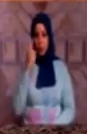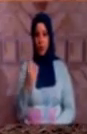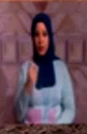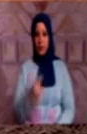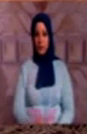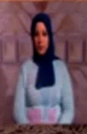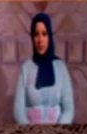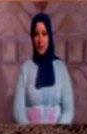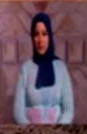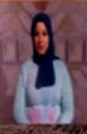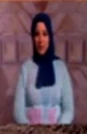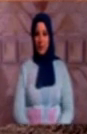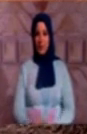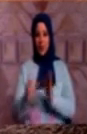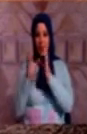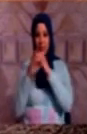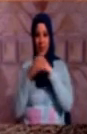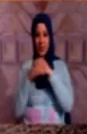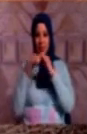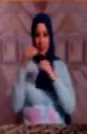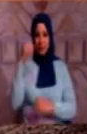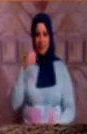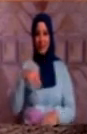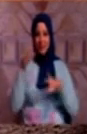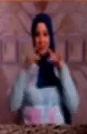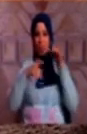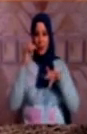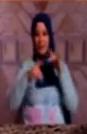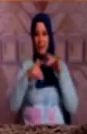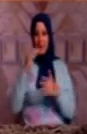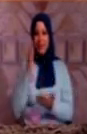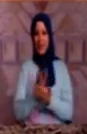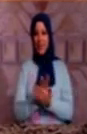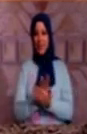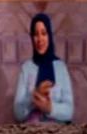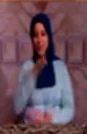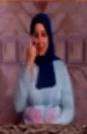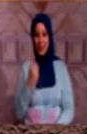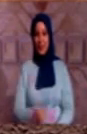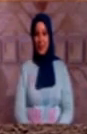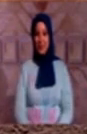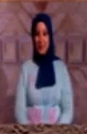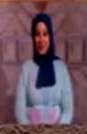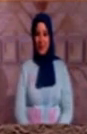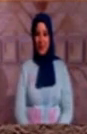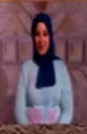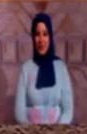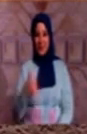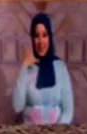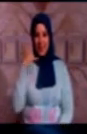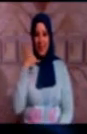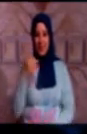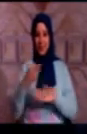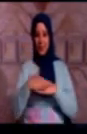يعني الهيئه الارصاد سقوط امطار وجليد يعني نفسنا مره نعمل مداخله على البرد بقى